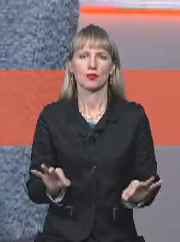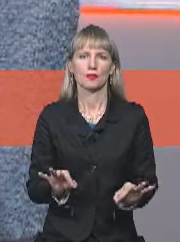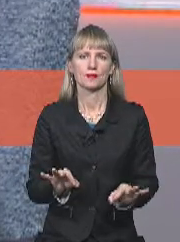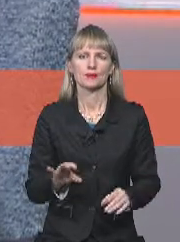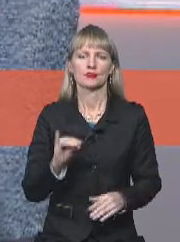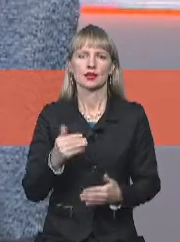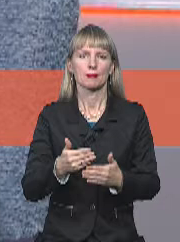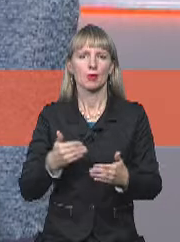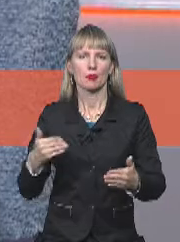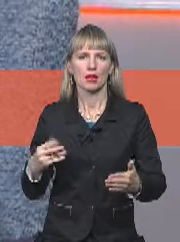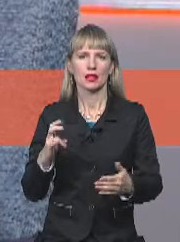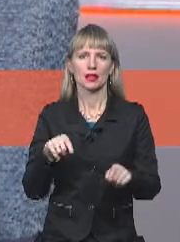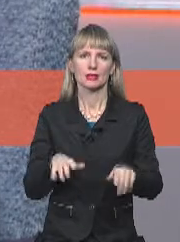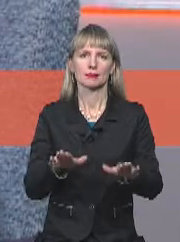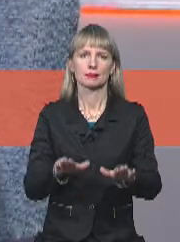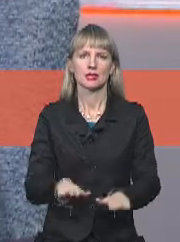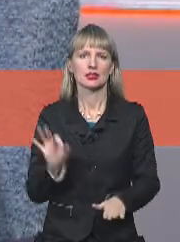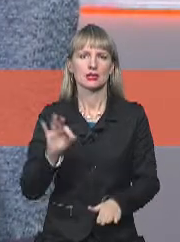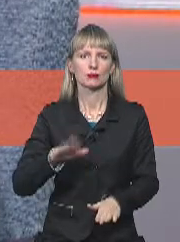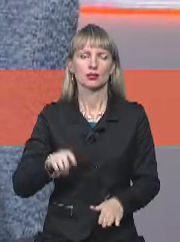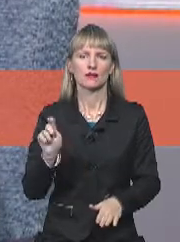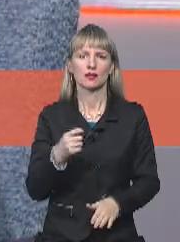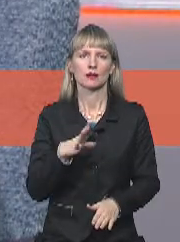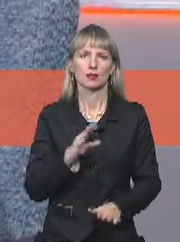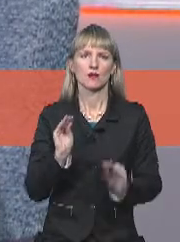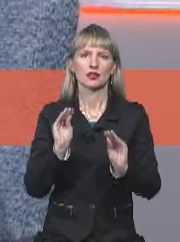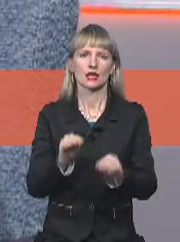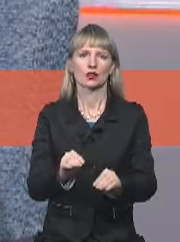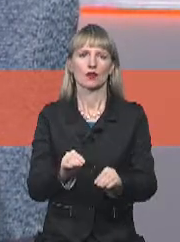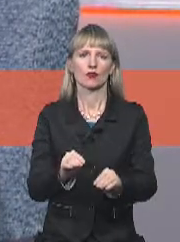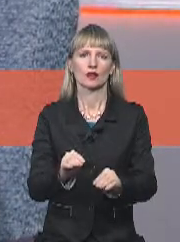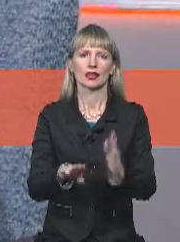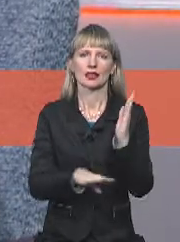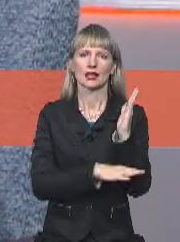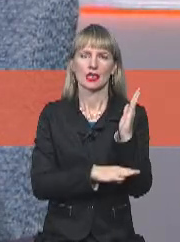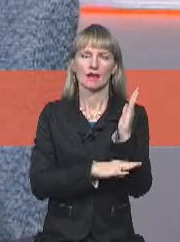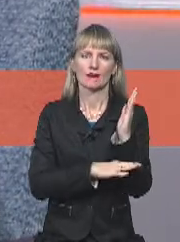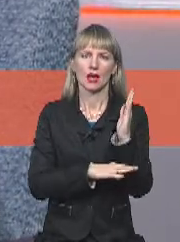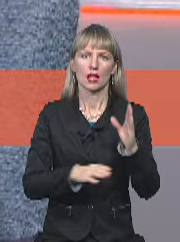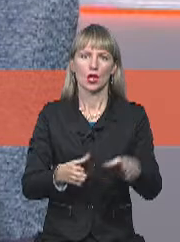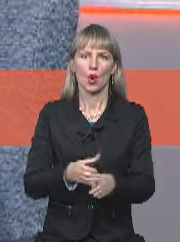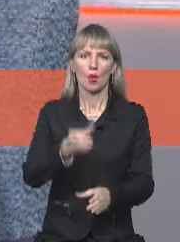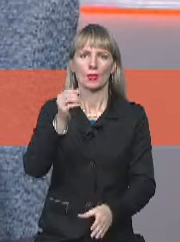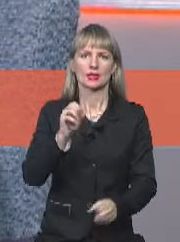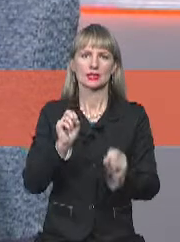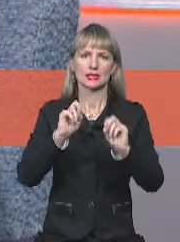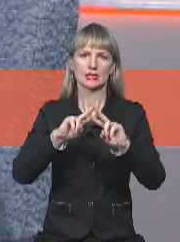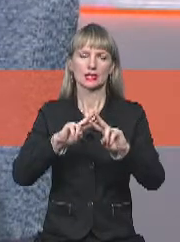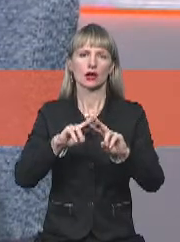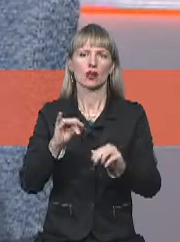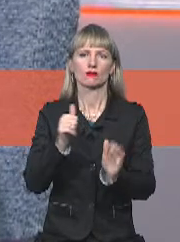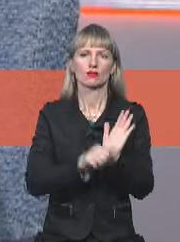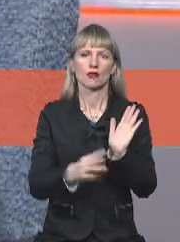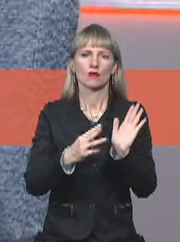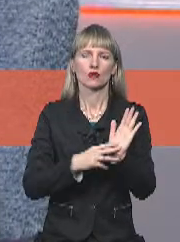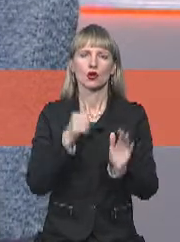А попередньо на цьому місці зразу після війни було встановлено дерев'яний обеліск з зіркою, і в 68-му